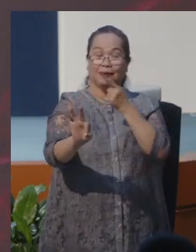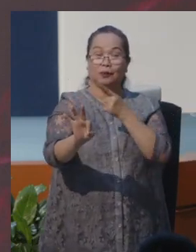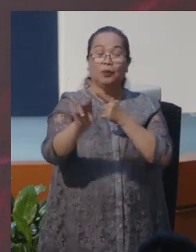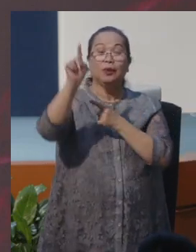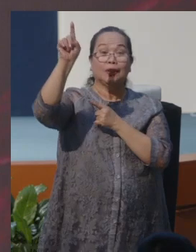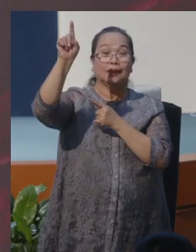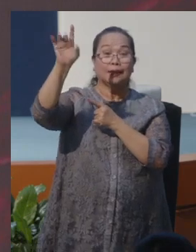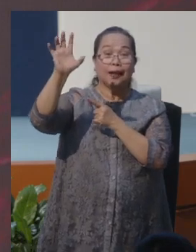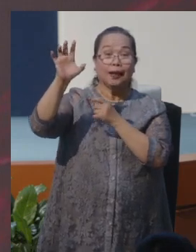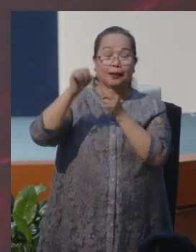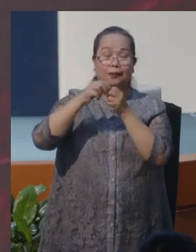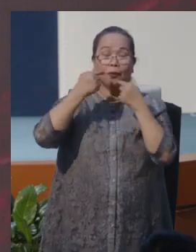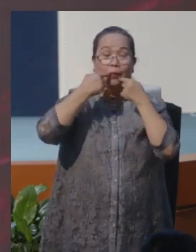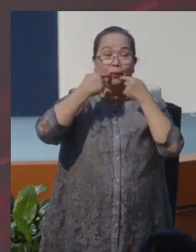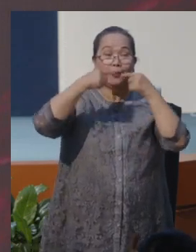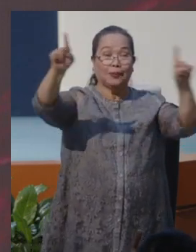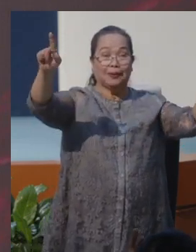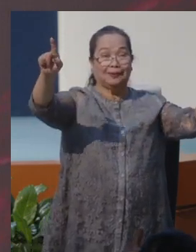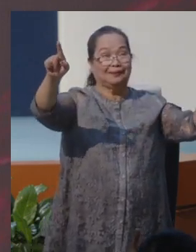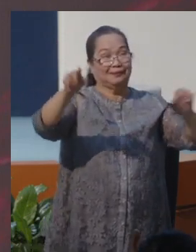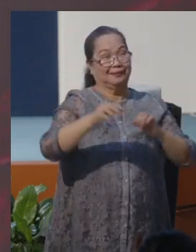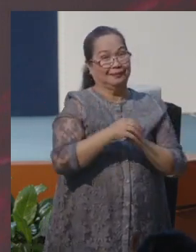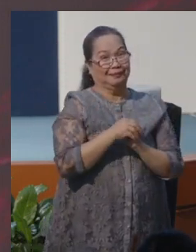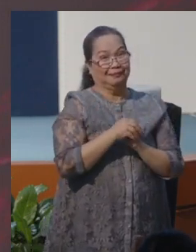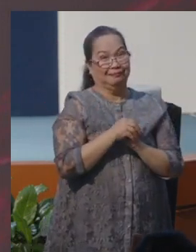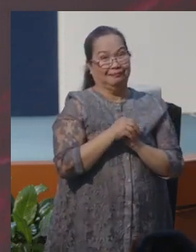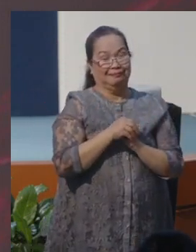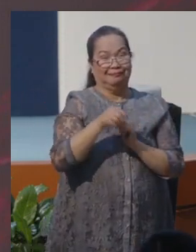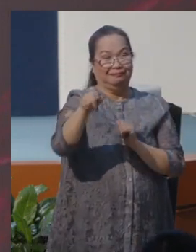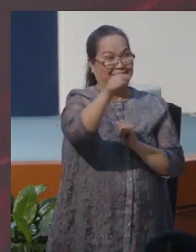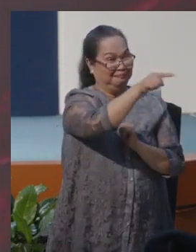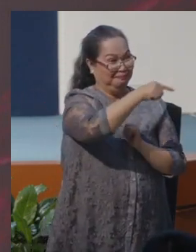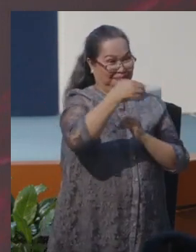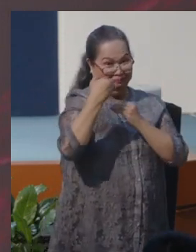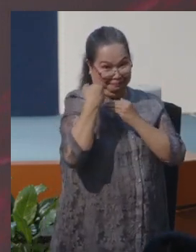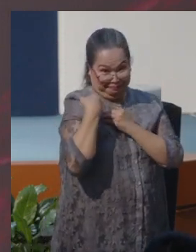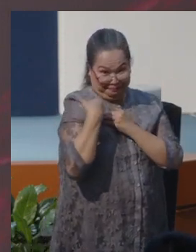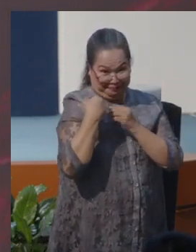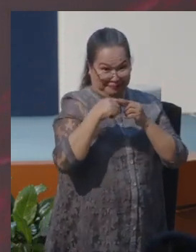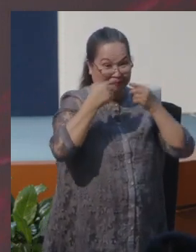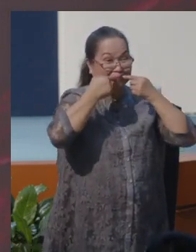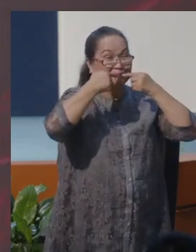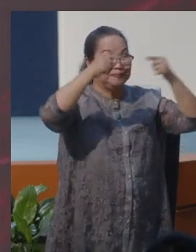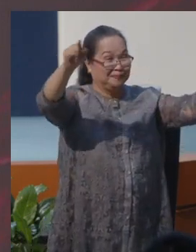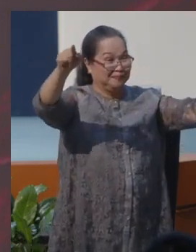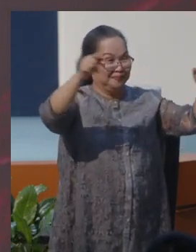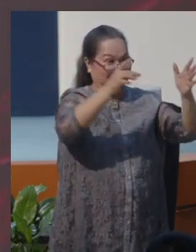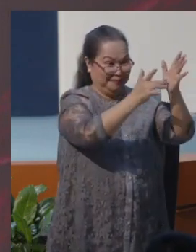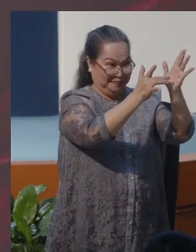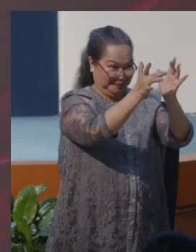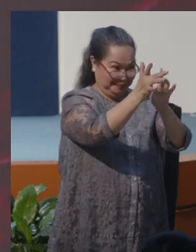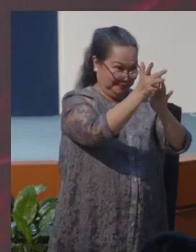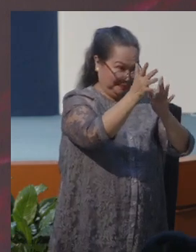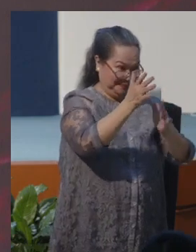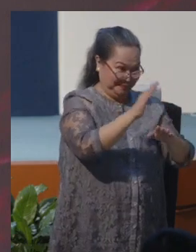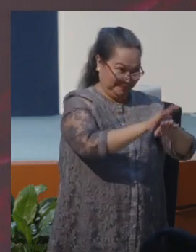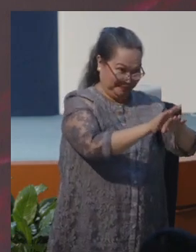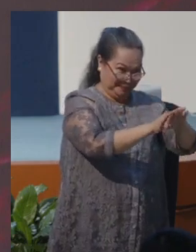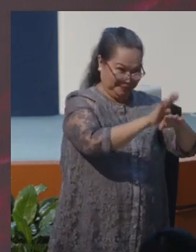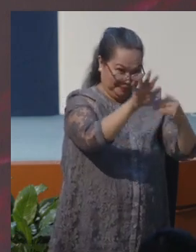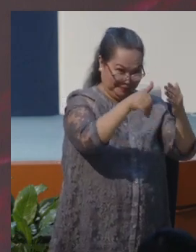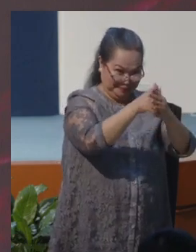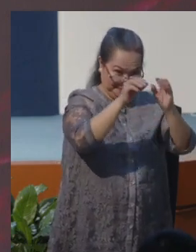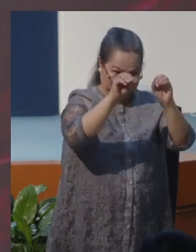we proclaim, yan po ang ating trabaho, to proclaim Christ, diba? Him we proclaim, warning everyone and